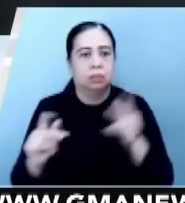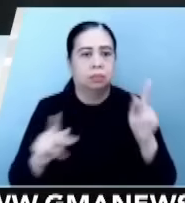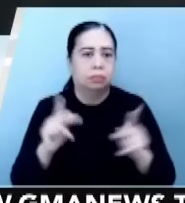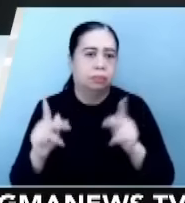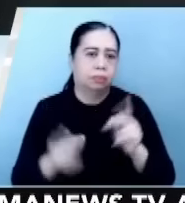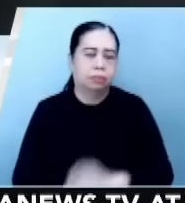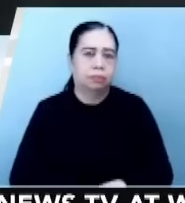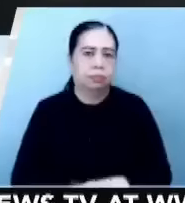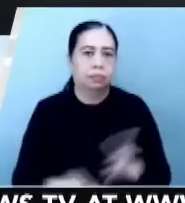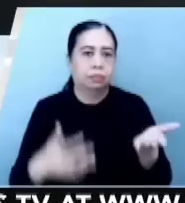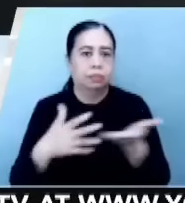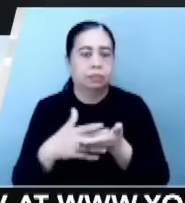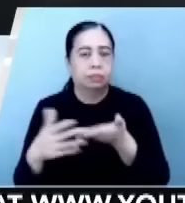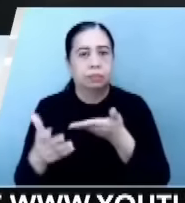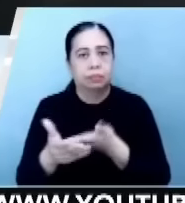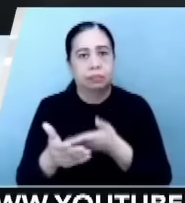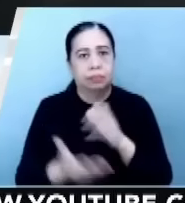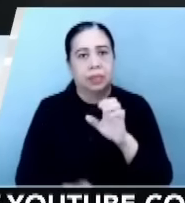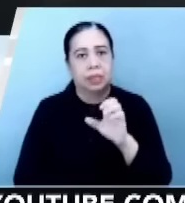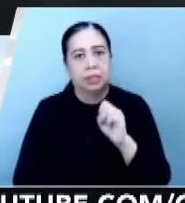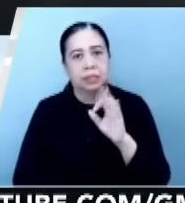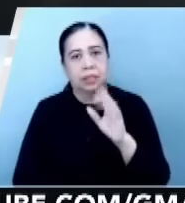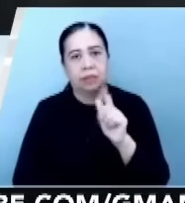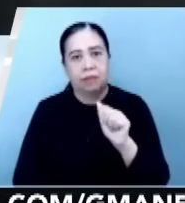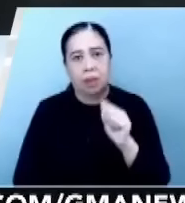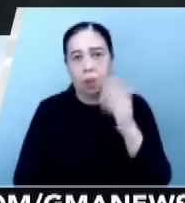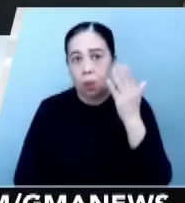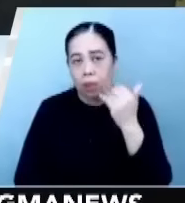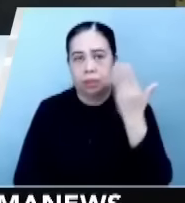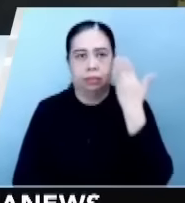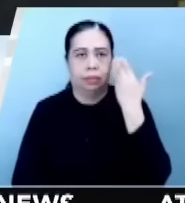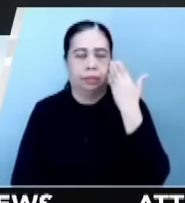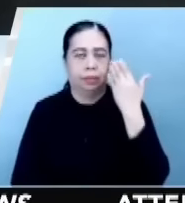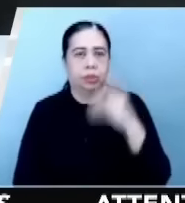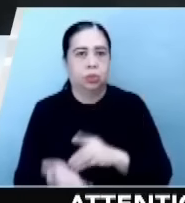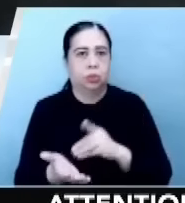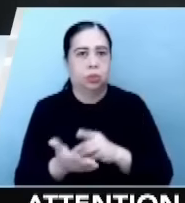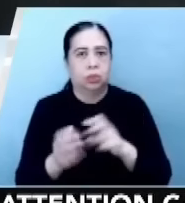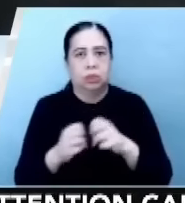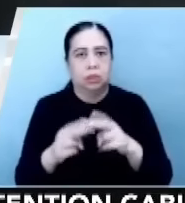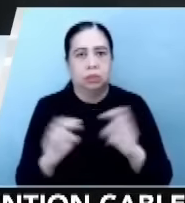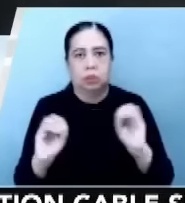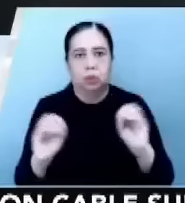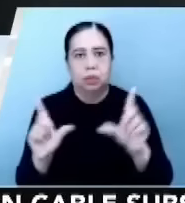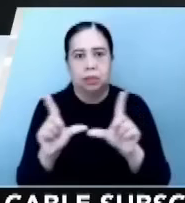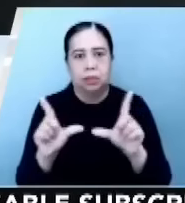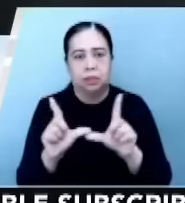Kakasuhan namin siya ng estafa dahil nga nagpapanggap siya ng doktor kahit hindi naman siya lisensyadong doktor.